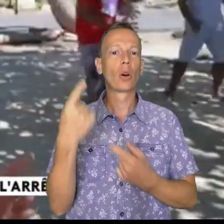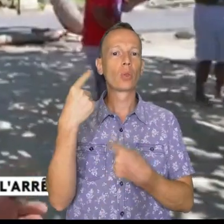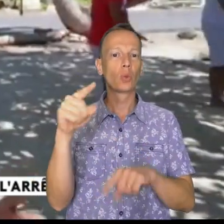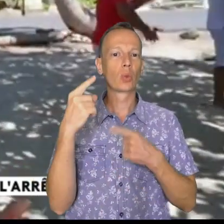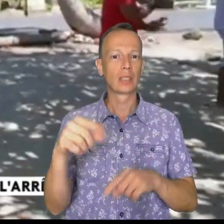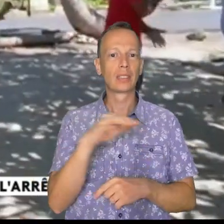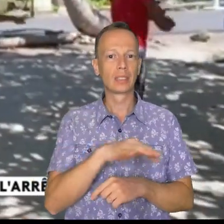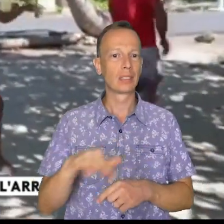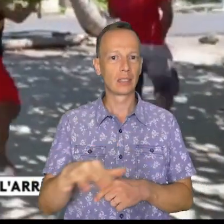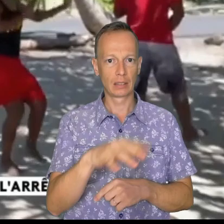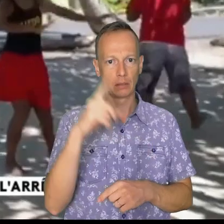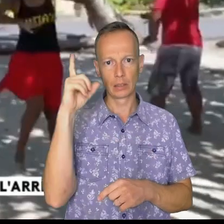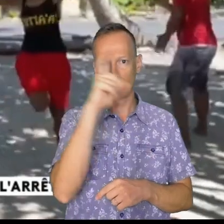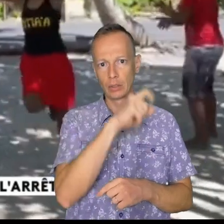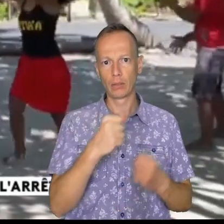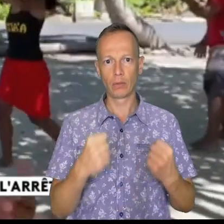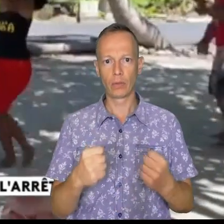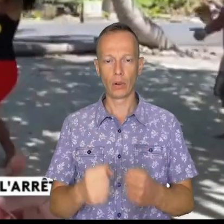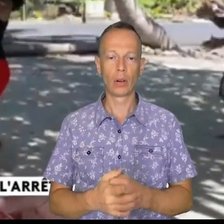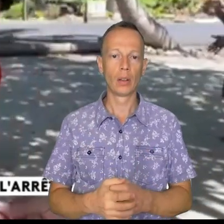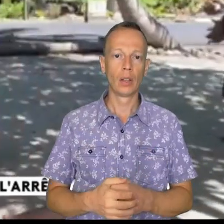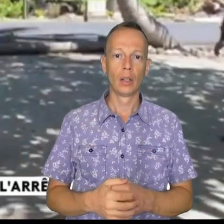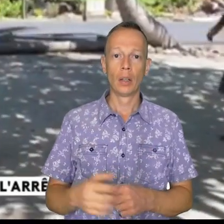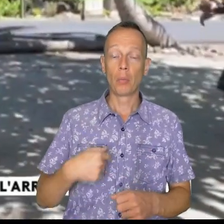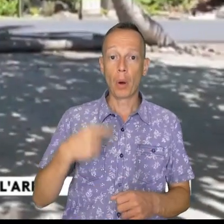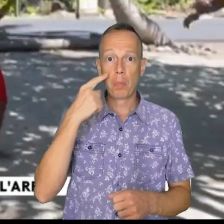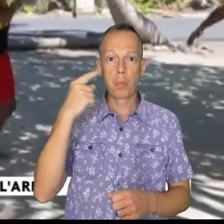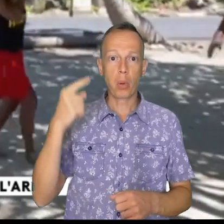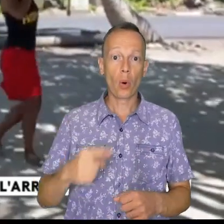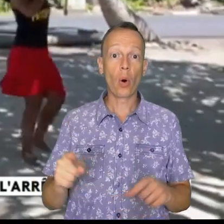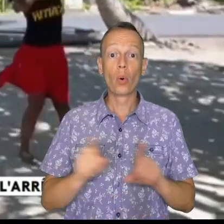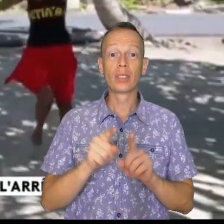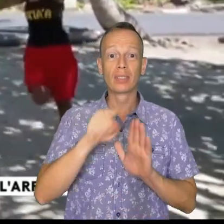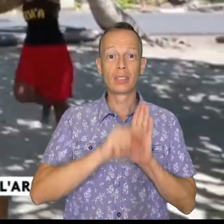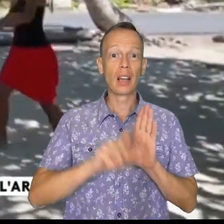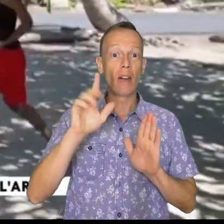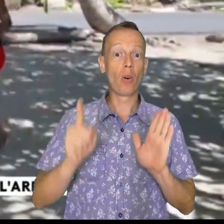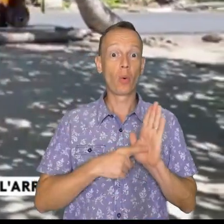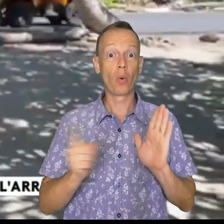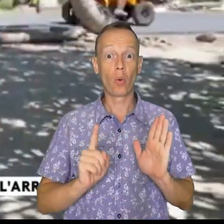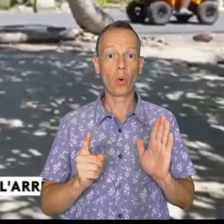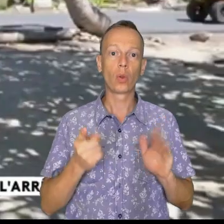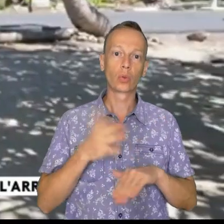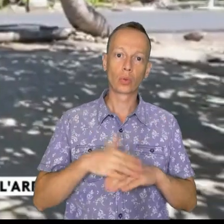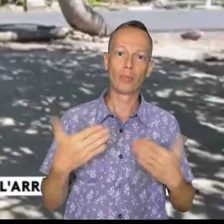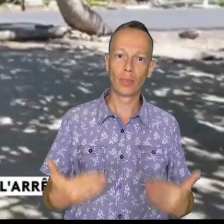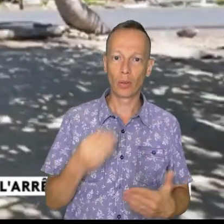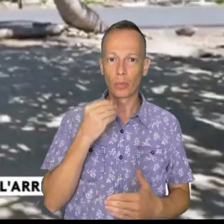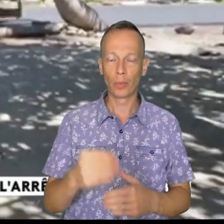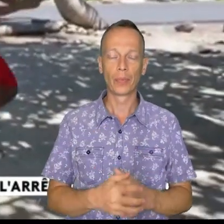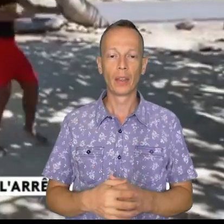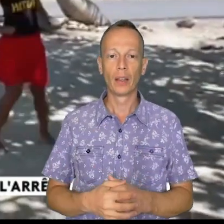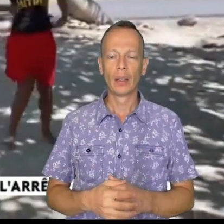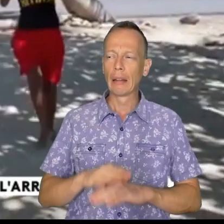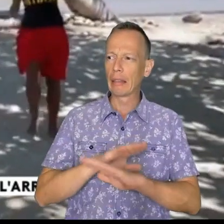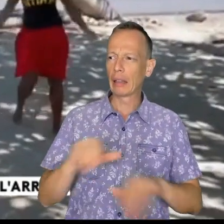pas forcément reconnu. C'est pour ça que je n'étais pas éligible au début, mais aujourd'hui. Mouéré, donc une dernière